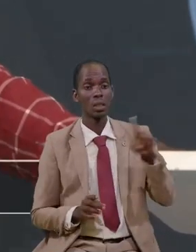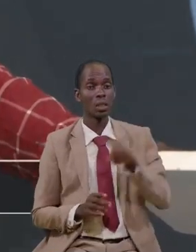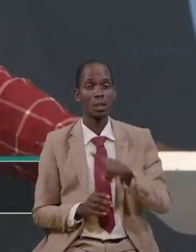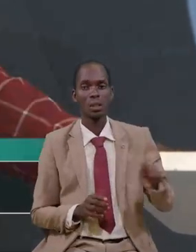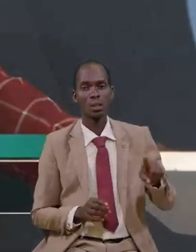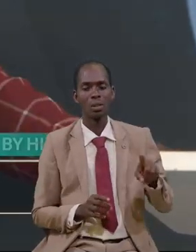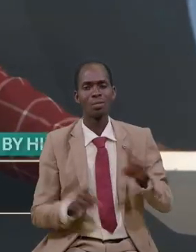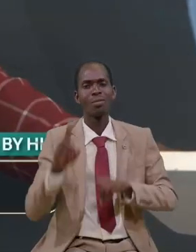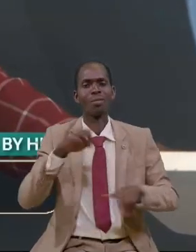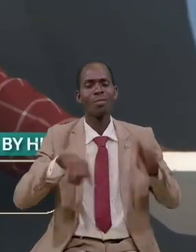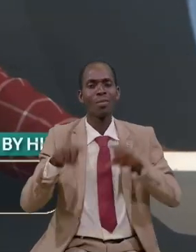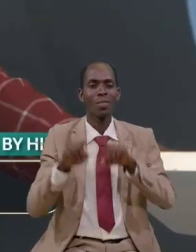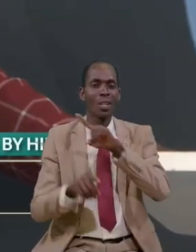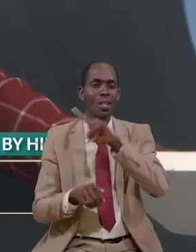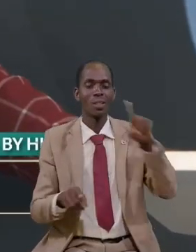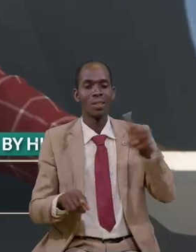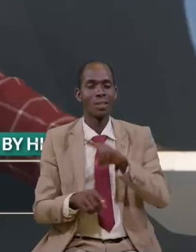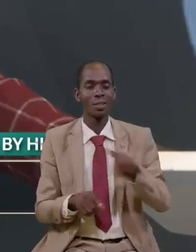Quelqu'un crie Z.